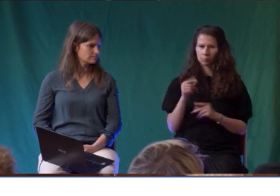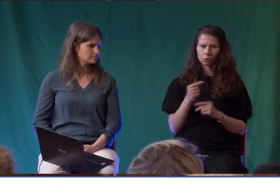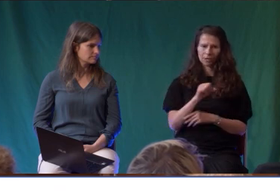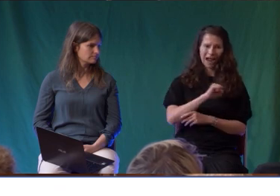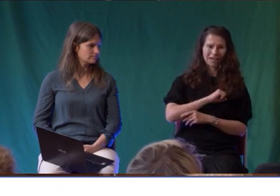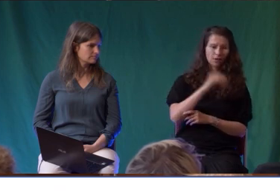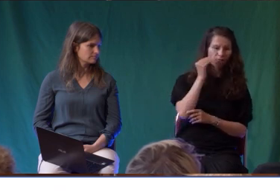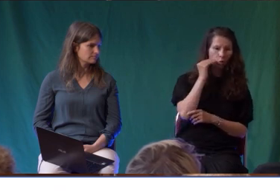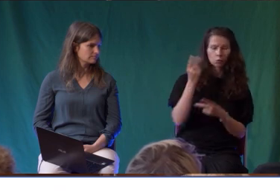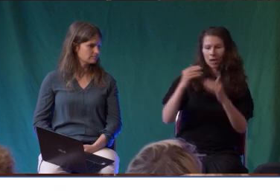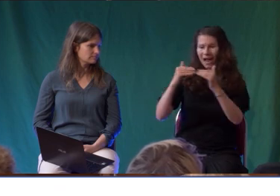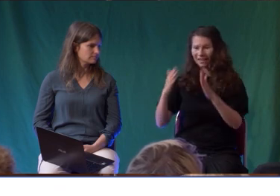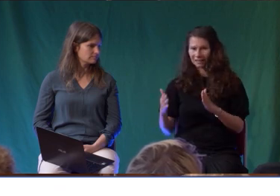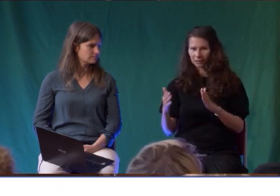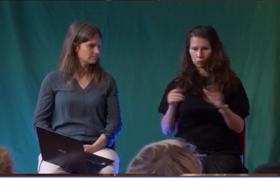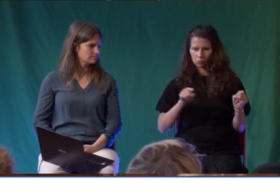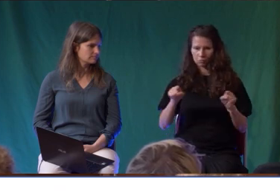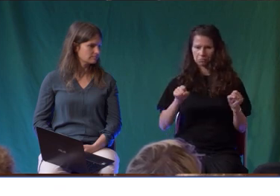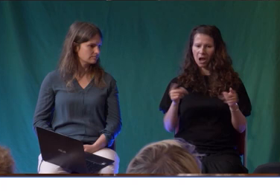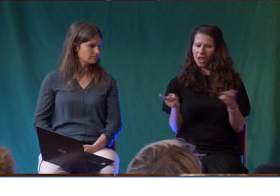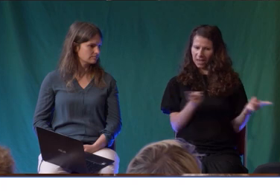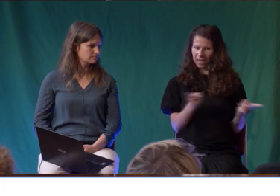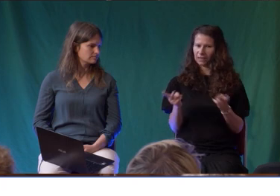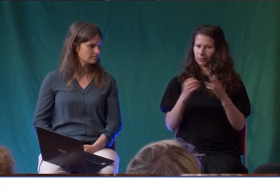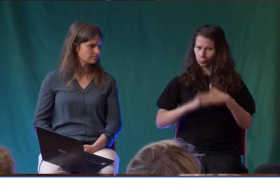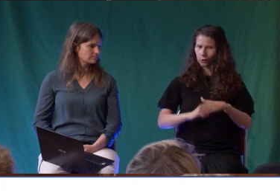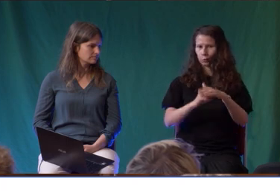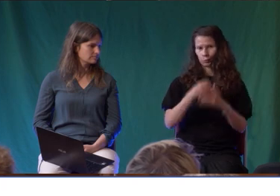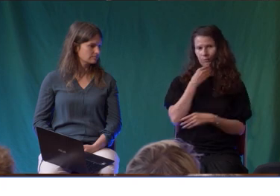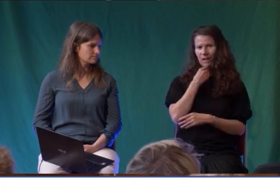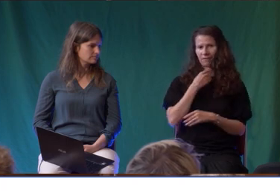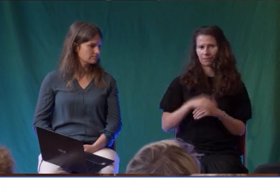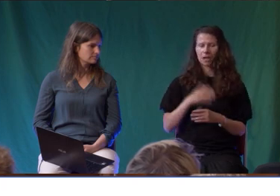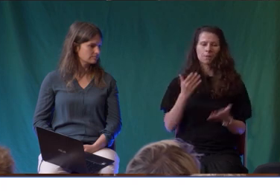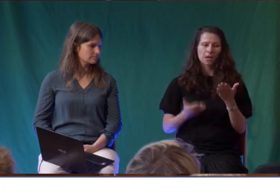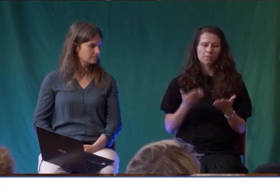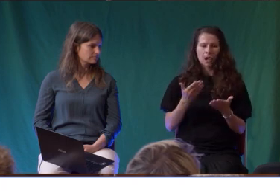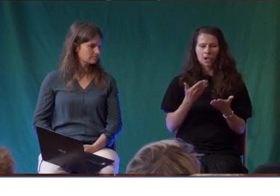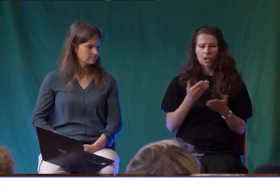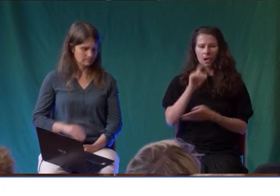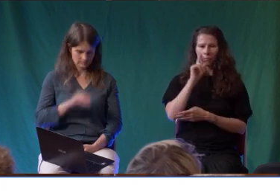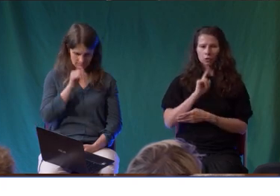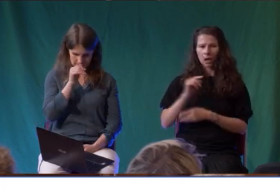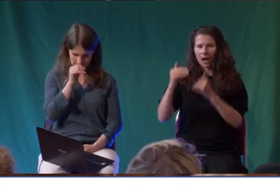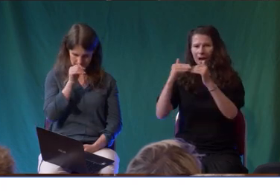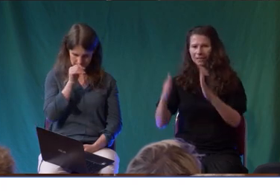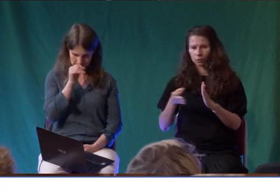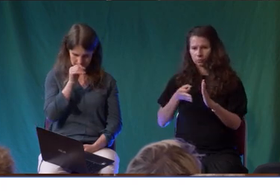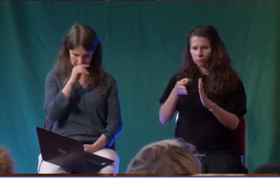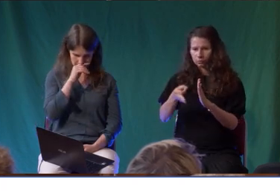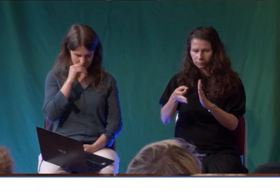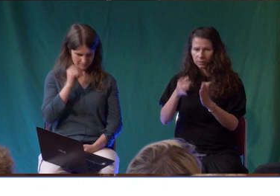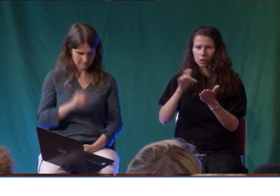der Einrichtung Leben und manchmal ist es vielleicht einfach so dass eine Mutter in eine Einrichtung zieht weil die